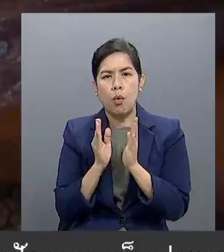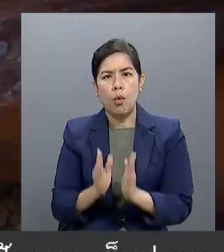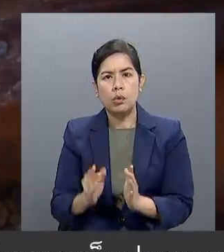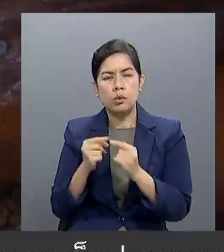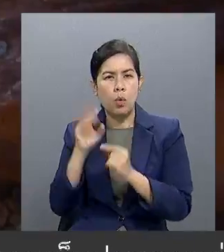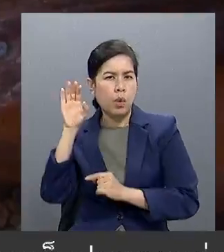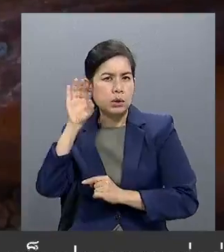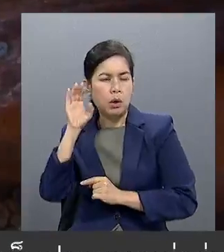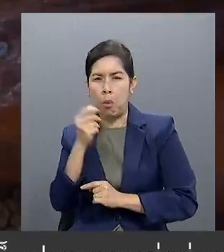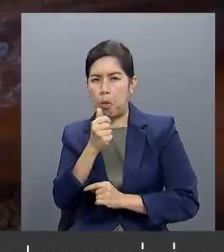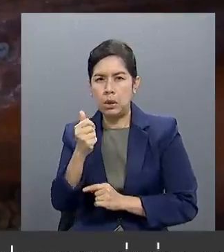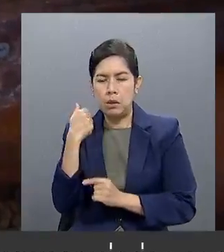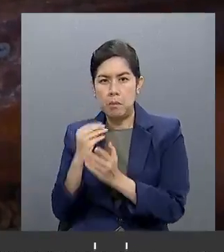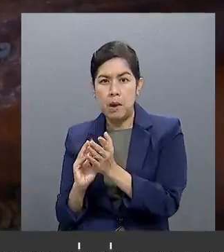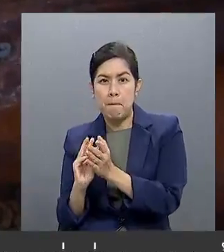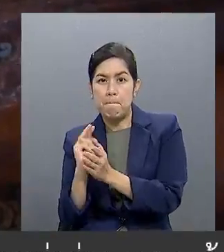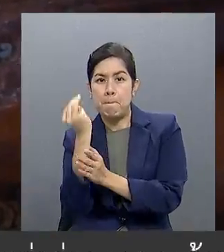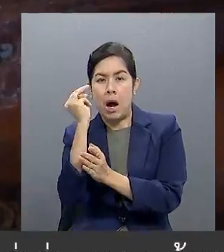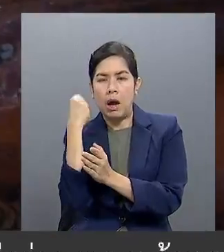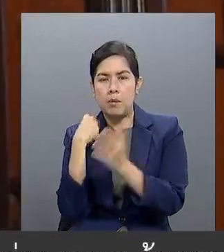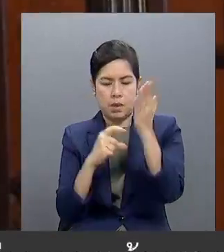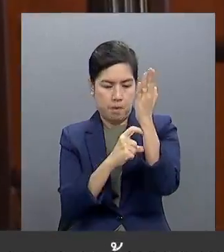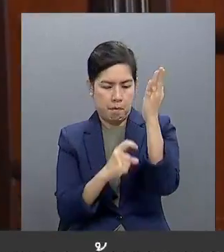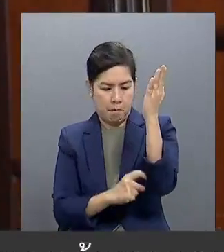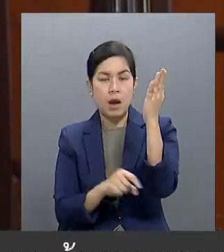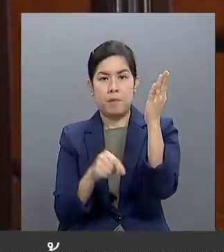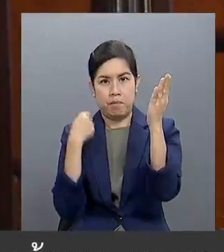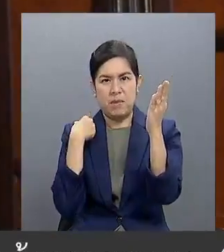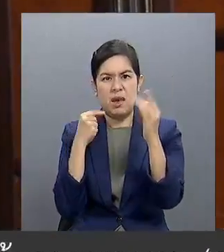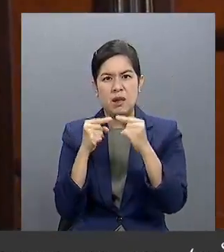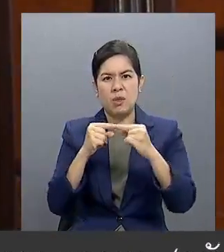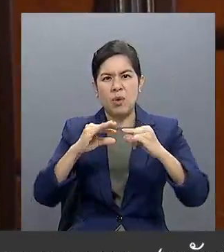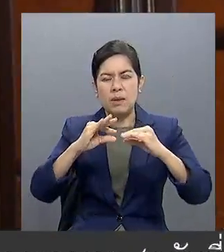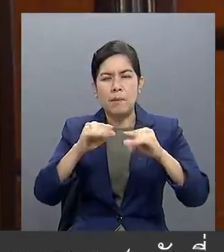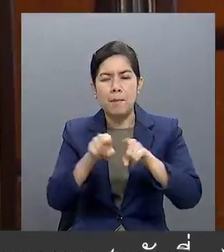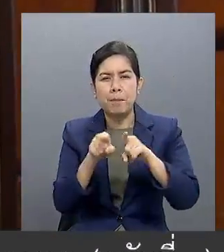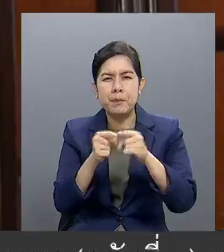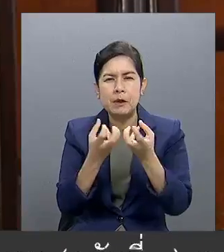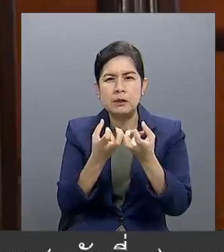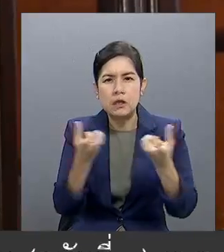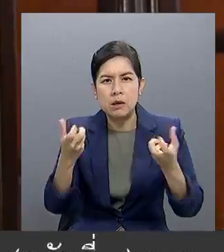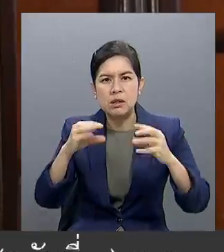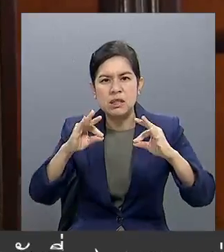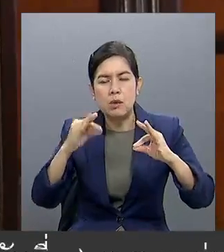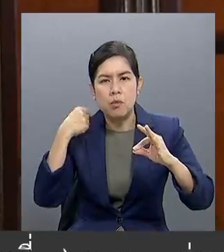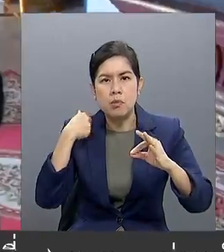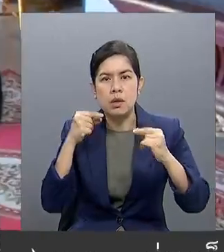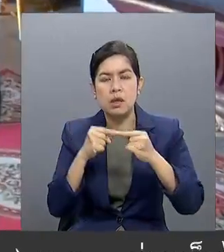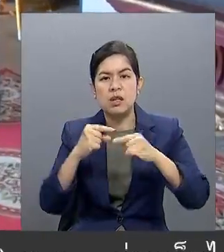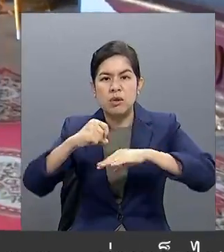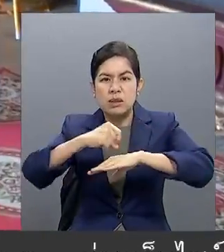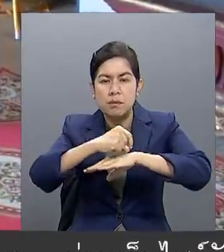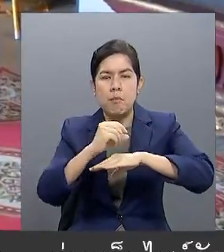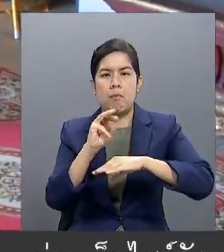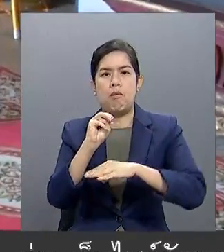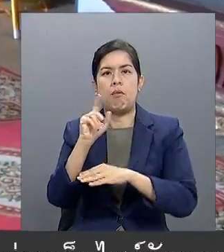ในตระกูลไผ่ชนิดหนึ่งลักษณะเด่นคือเหนียวมอดไม่กินเหมาะสำหรับการมาสานเป็นพระพุทธรูปนะคะในหนึ่งปีช